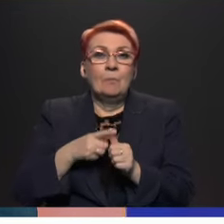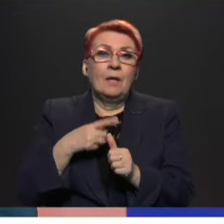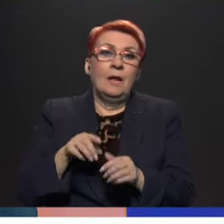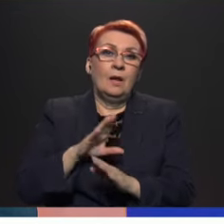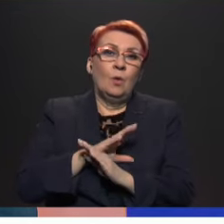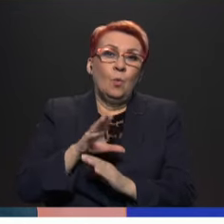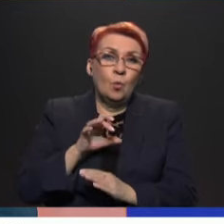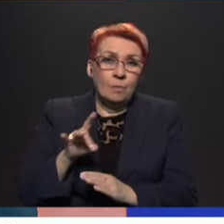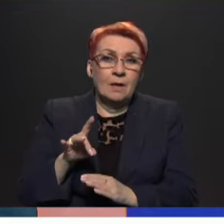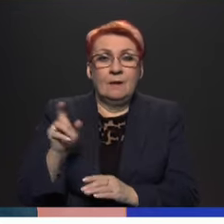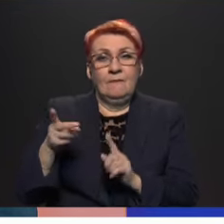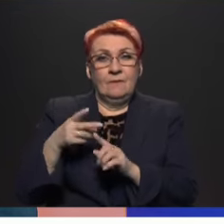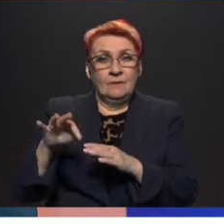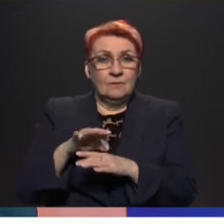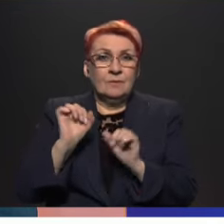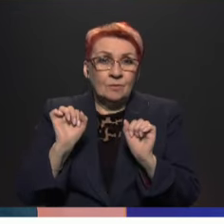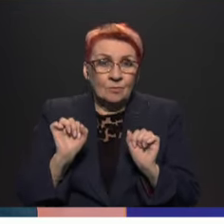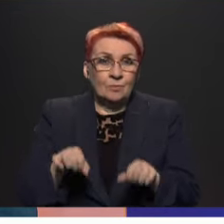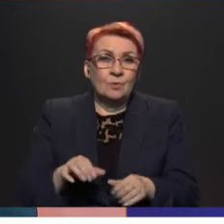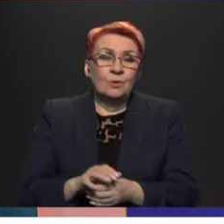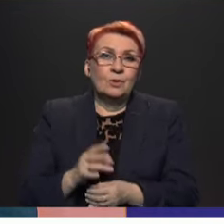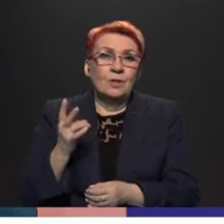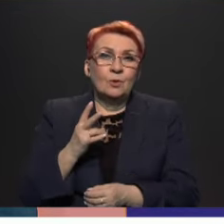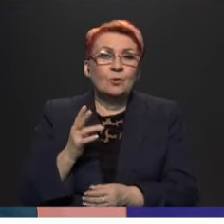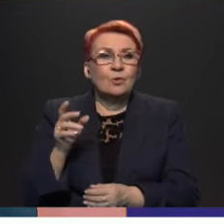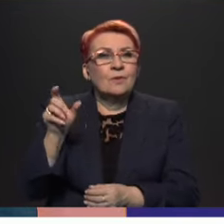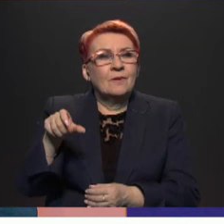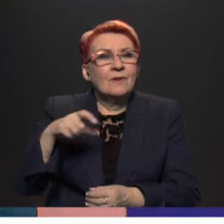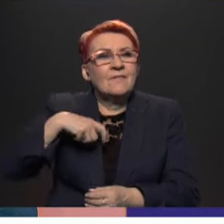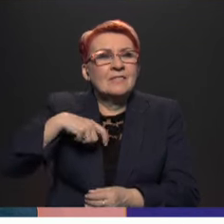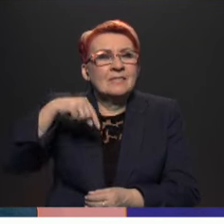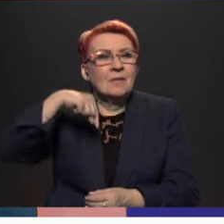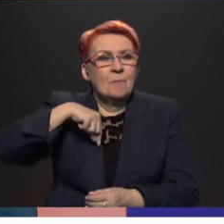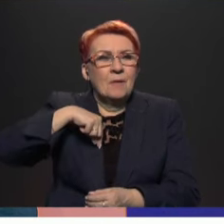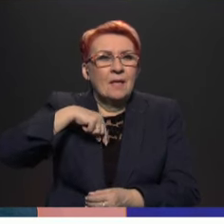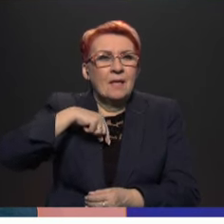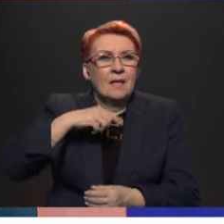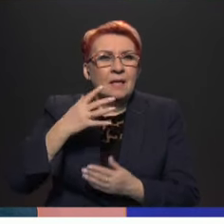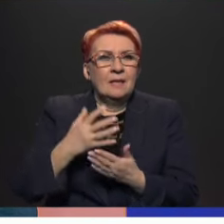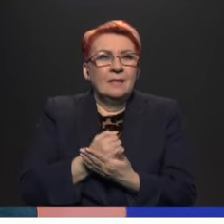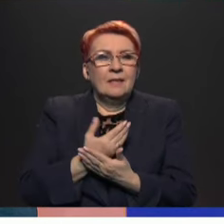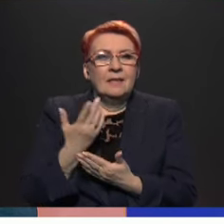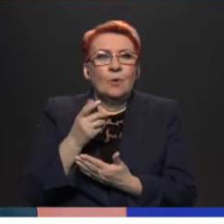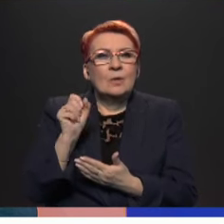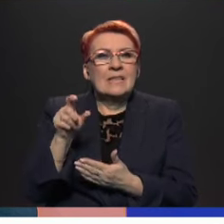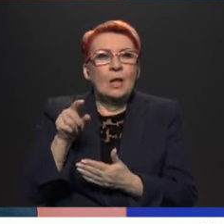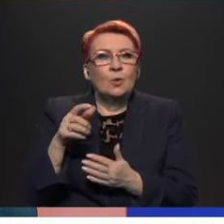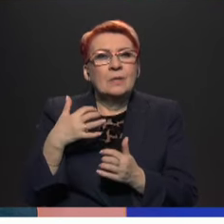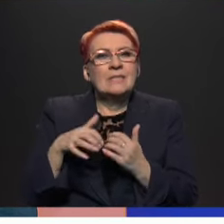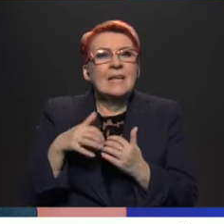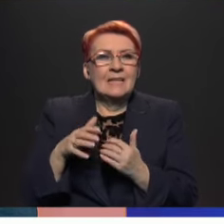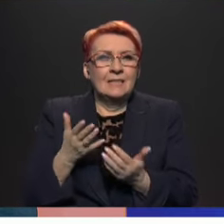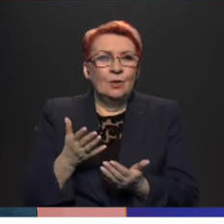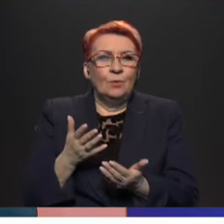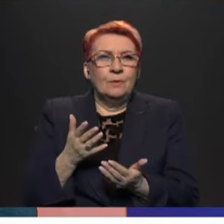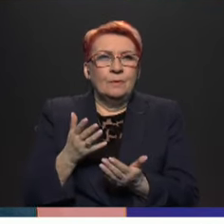да, поэтому здесь нужно найти в себе только лишь вот этот вот такую золотую середину,